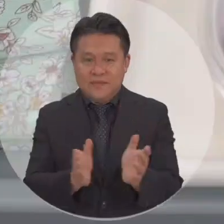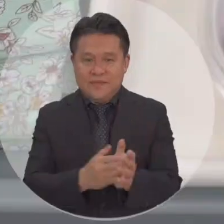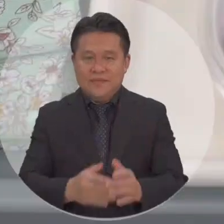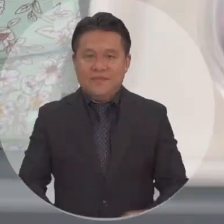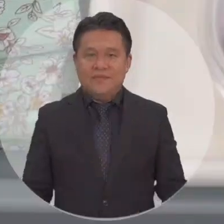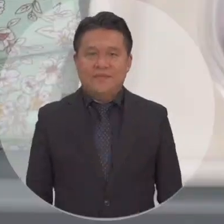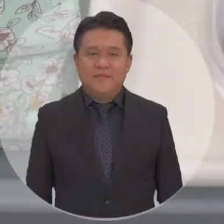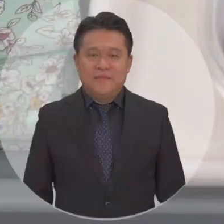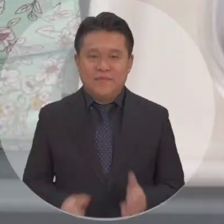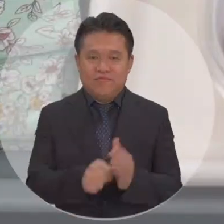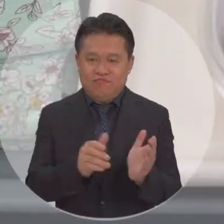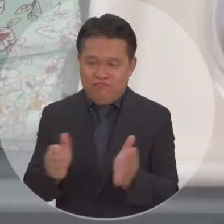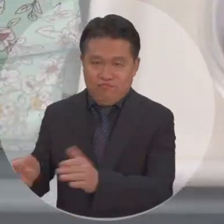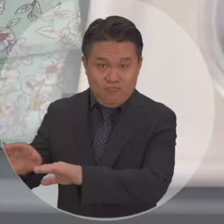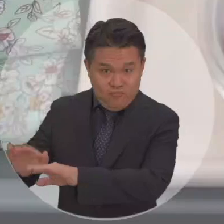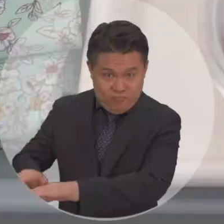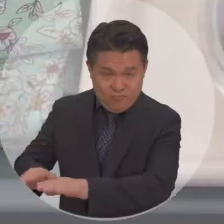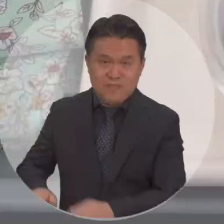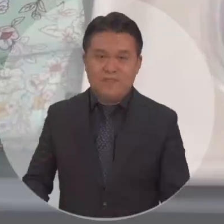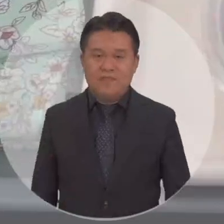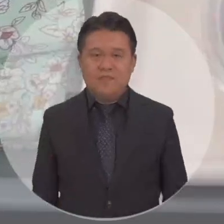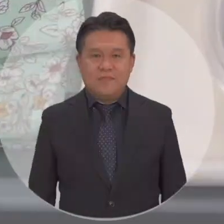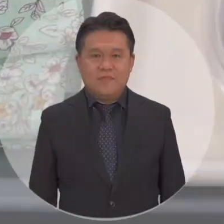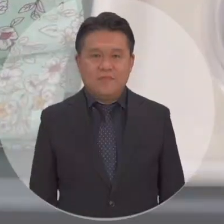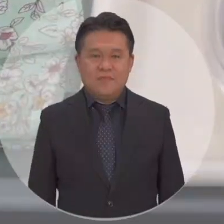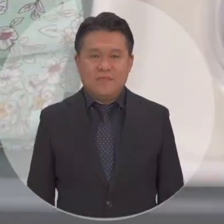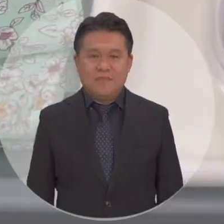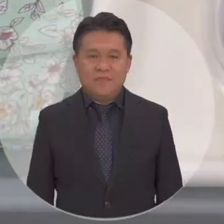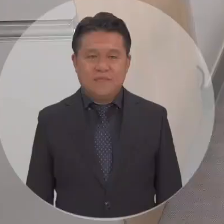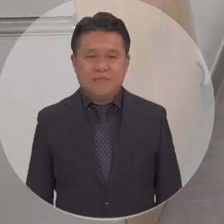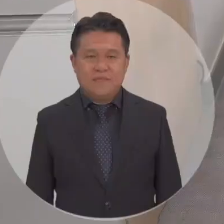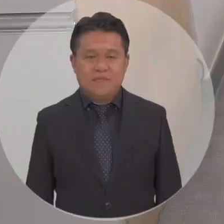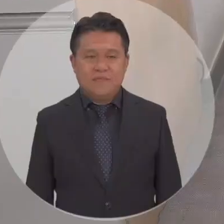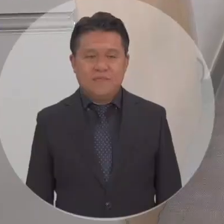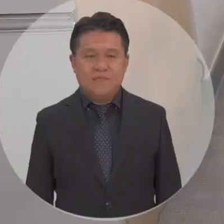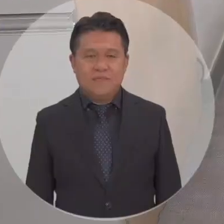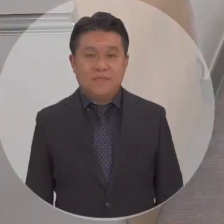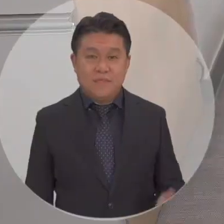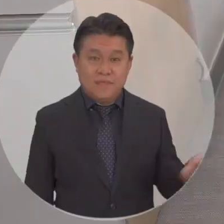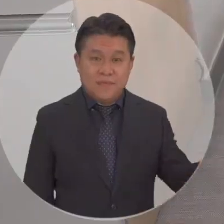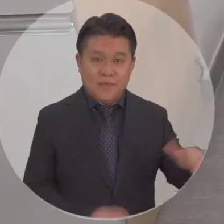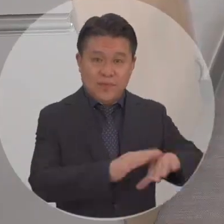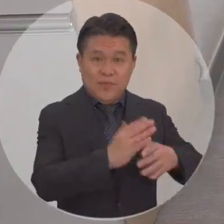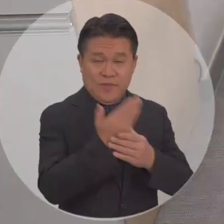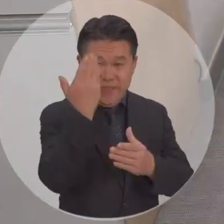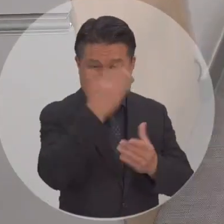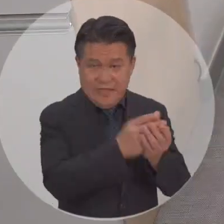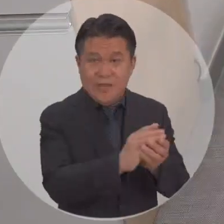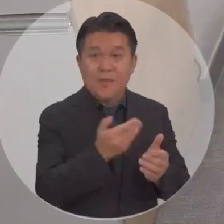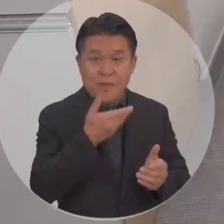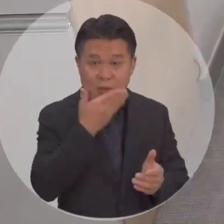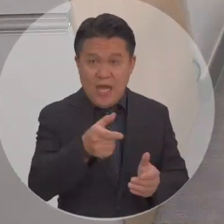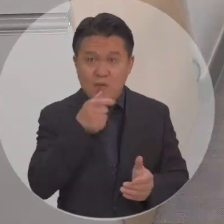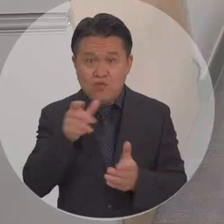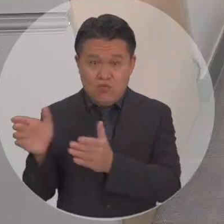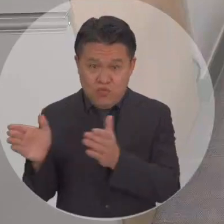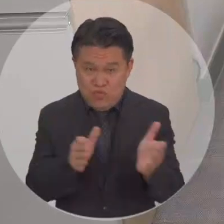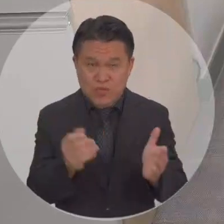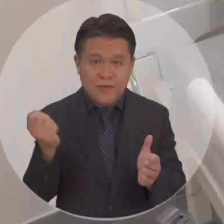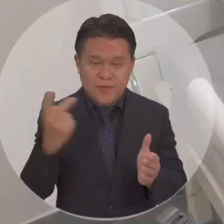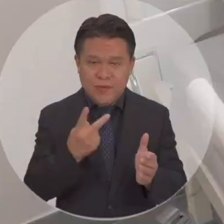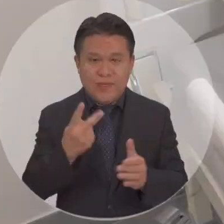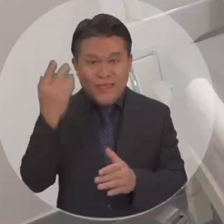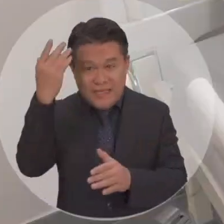필요 물건을 준비합니다. 대상자가 손을 씻도록 물을